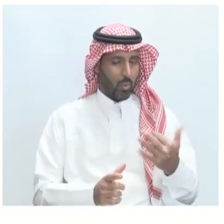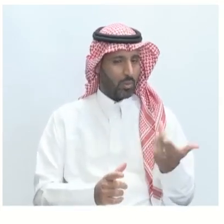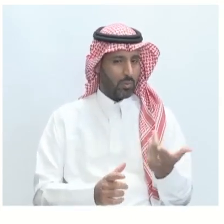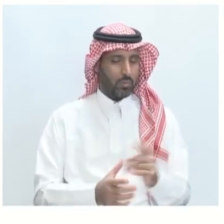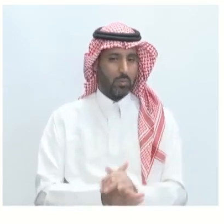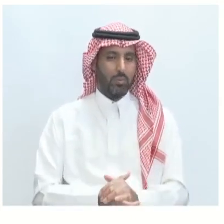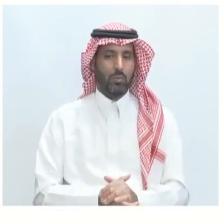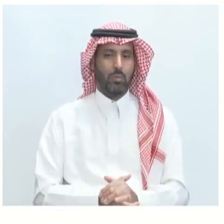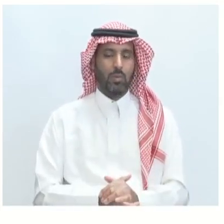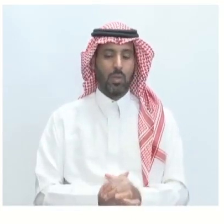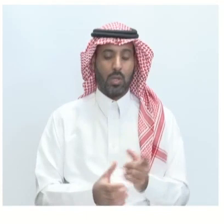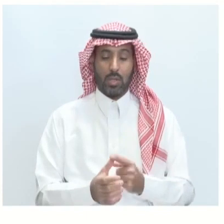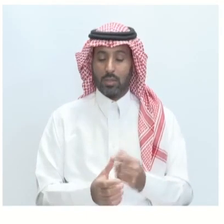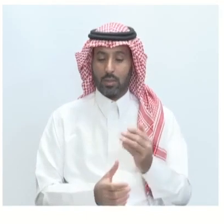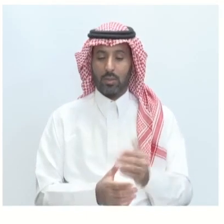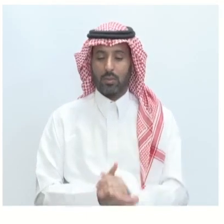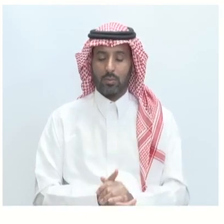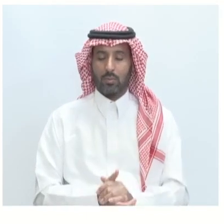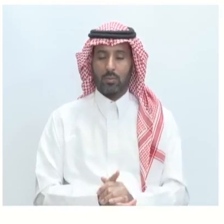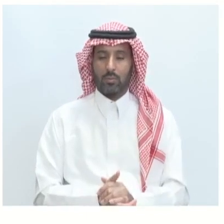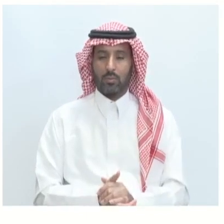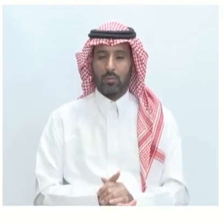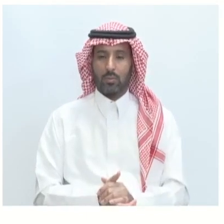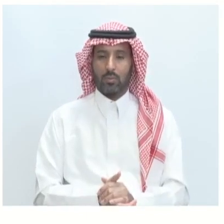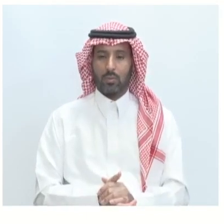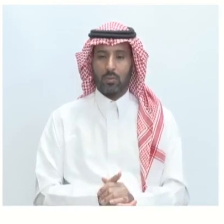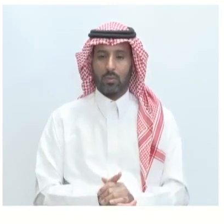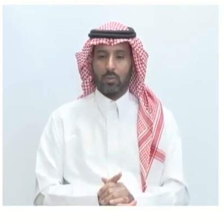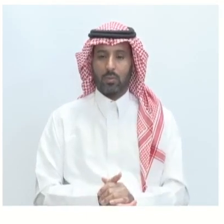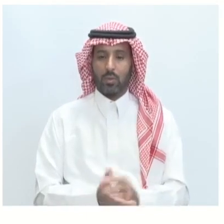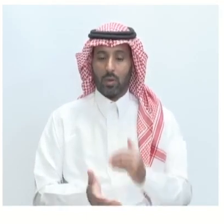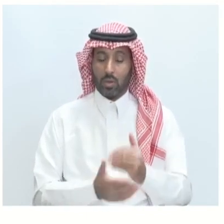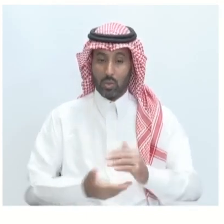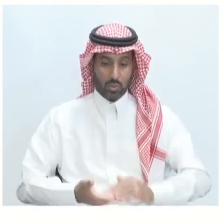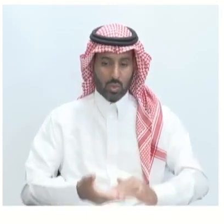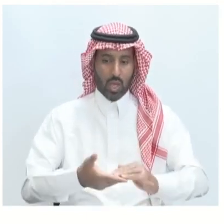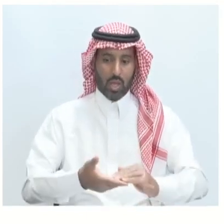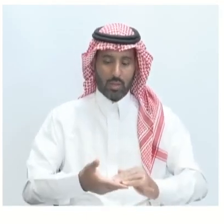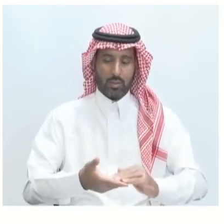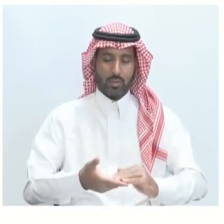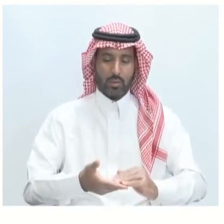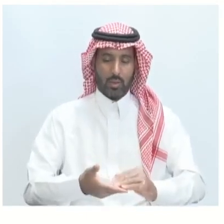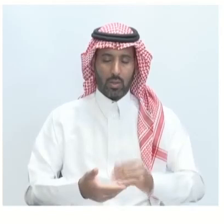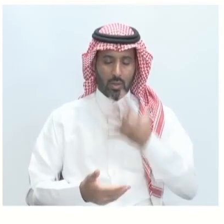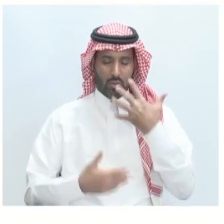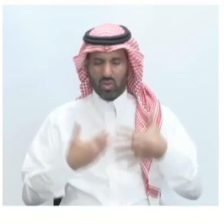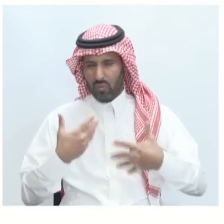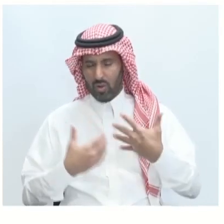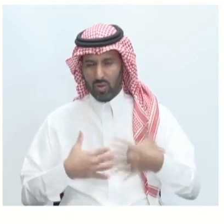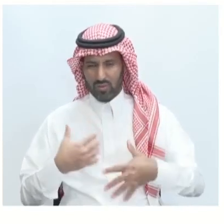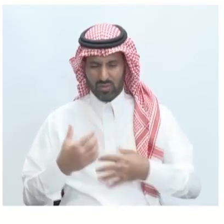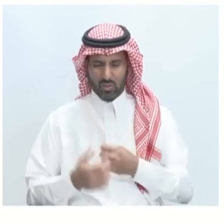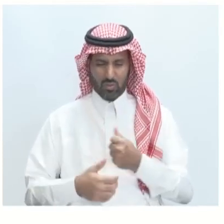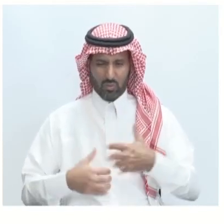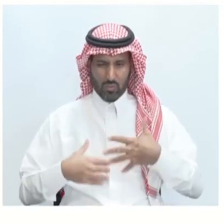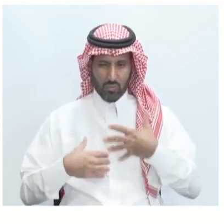الطلاب احسنتم ان هذه الوظائف قد تساعد او هذه الانفعالات عفوا ابنائي وبنات